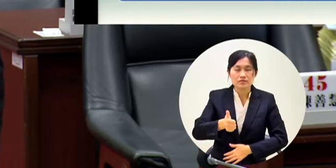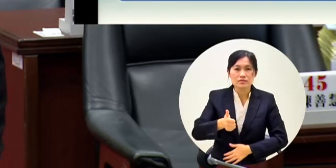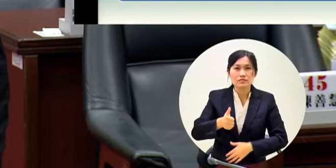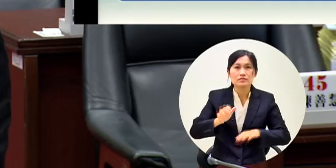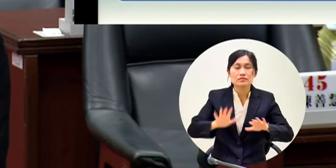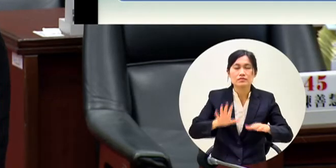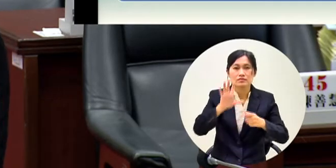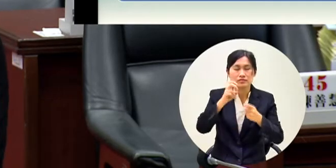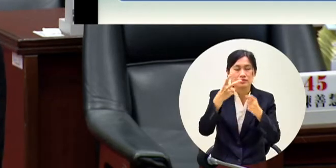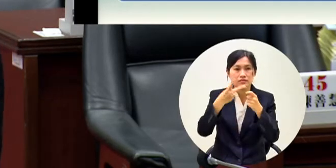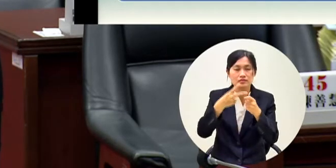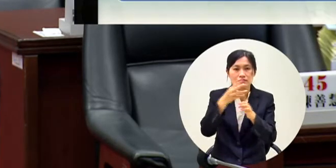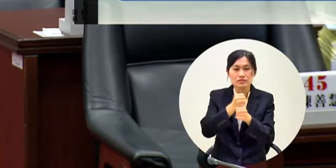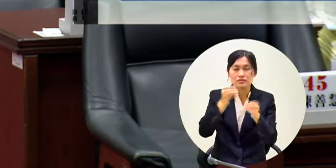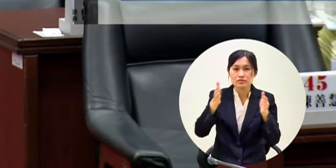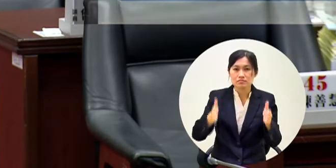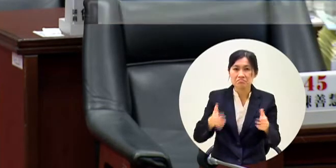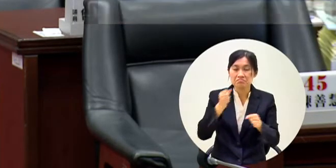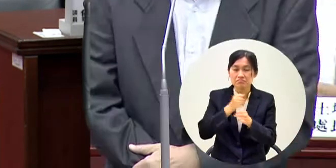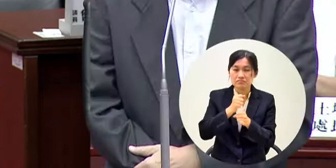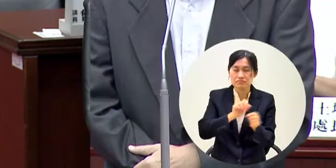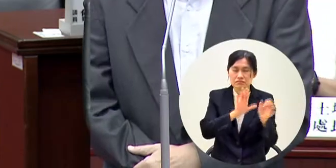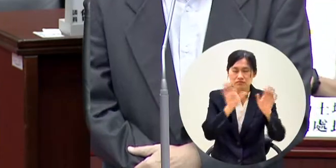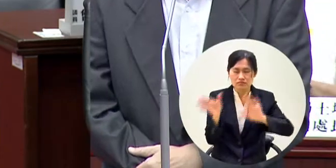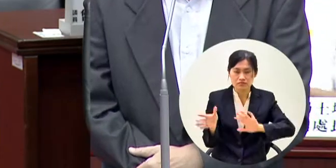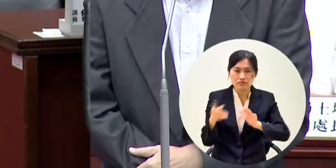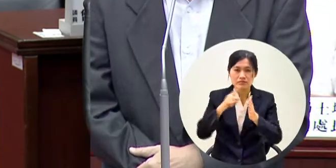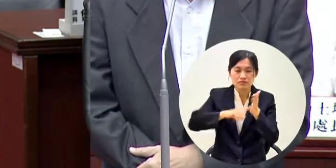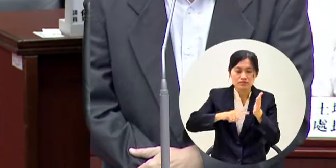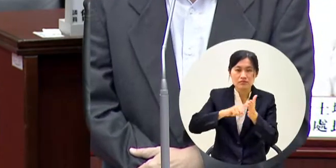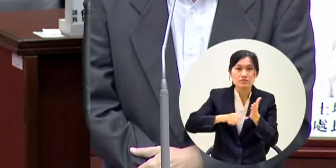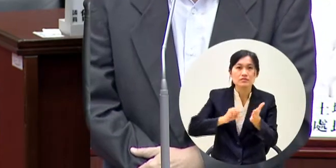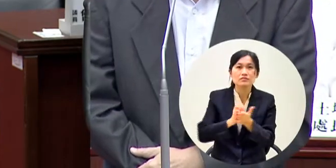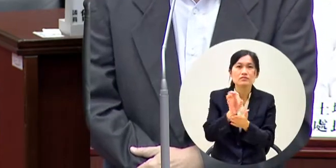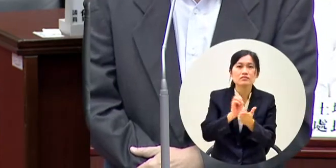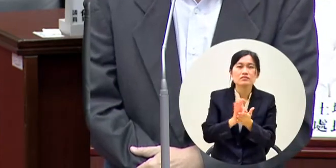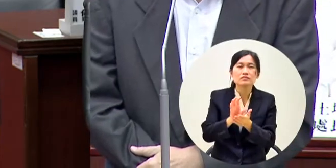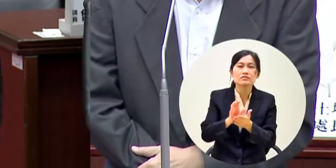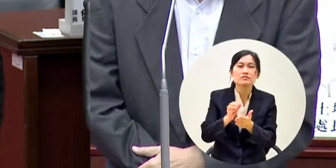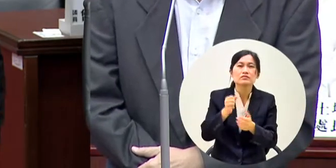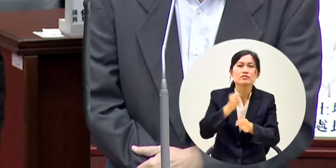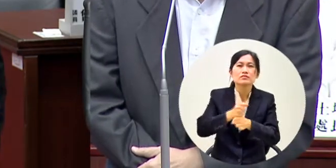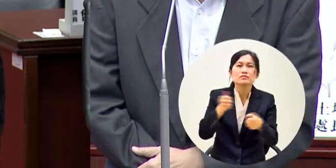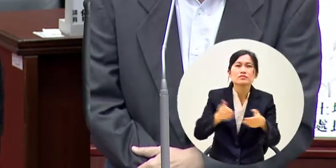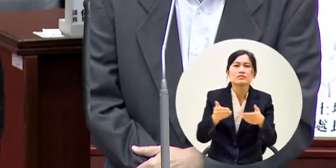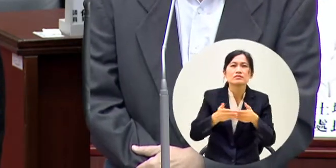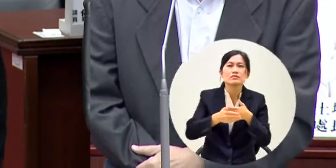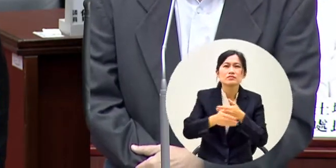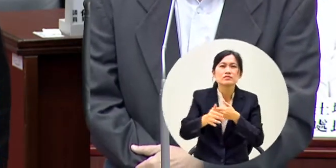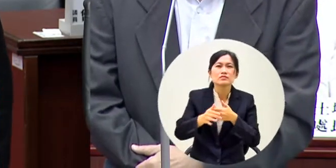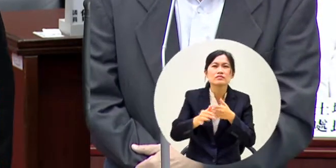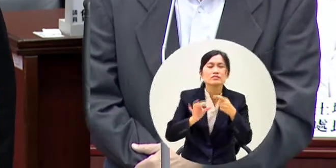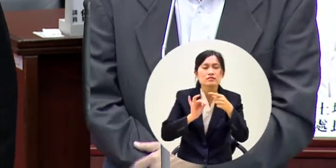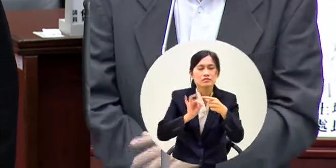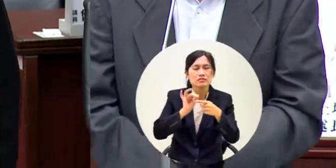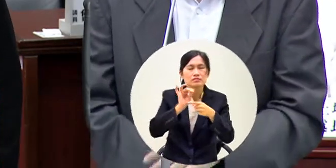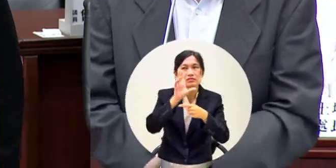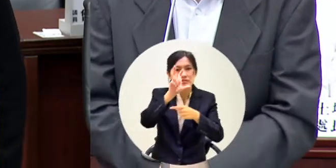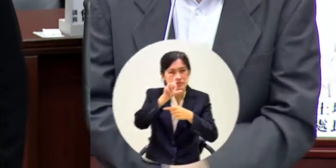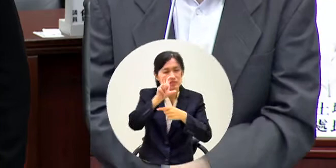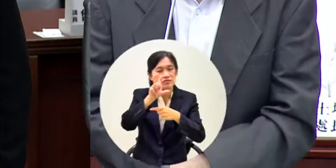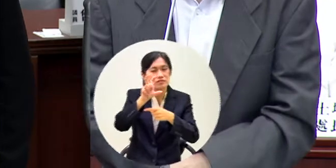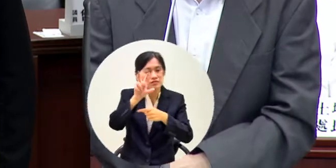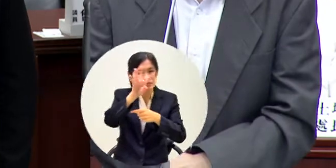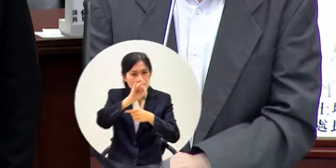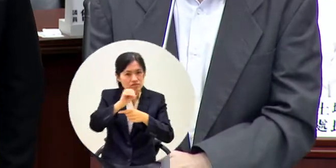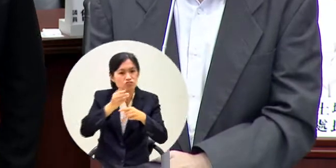前进度哈，跟甲简单甲议员报告。工程的进度已经70%哈，啊，超